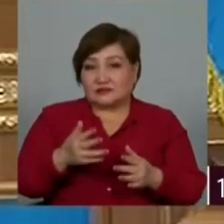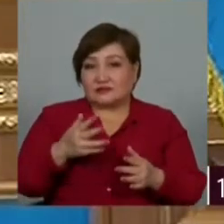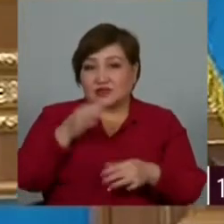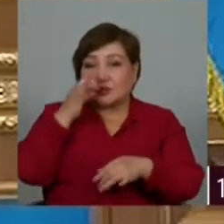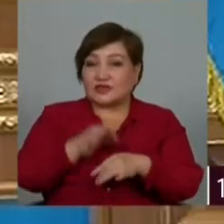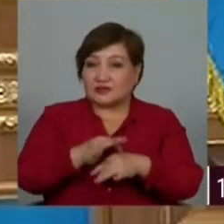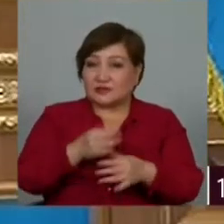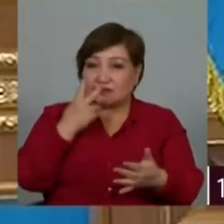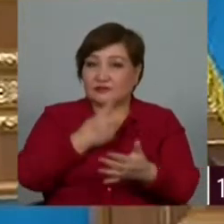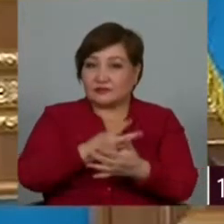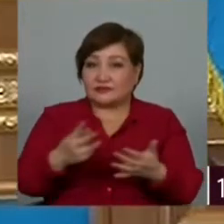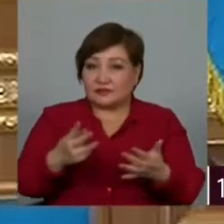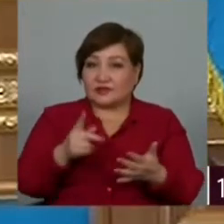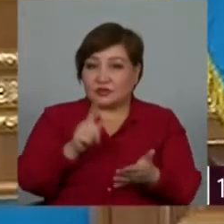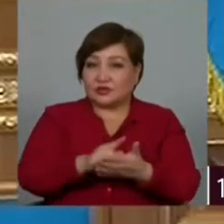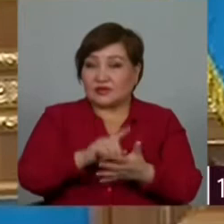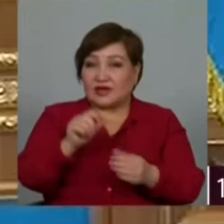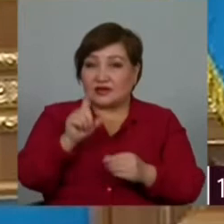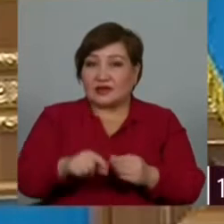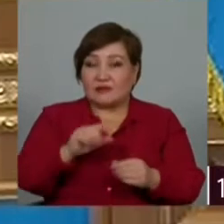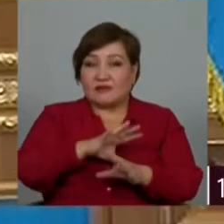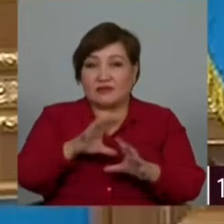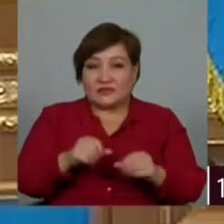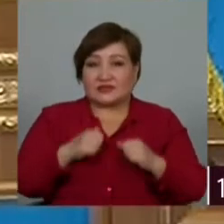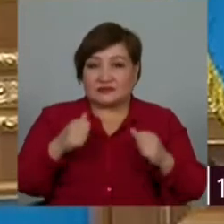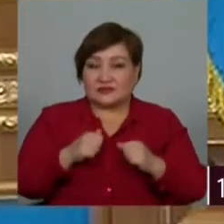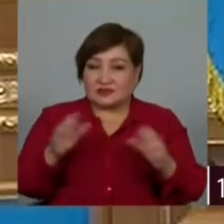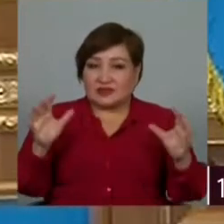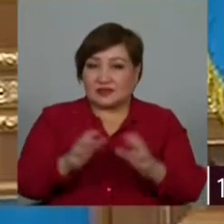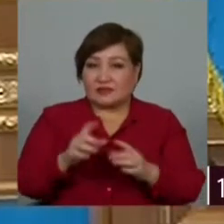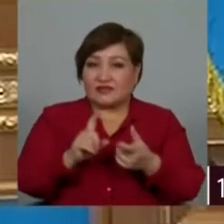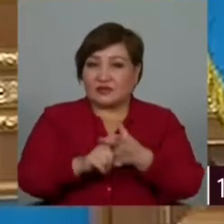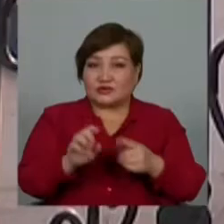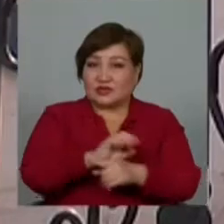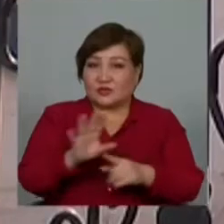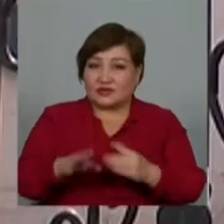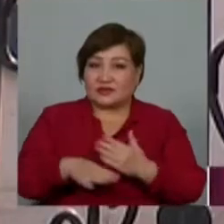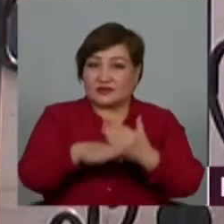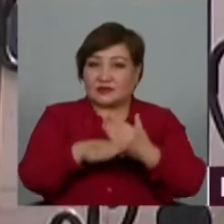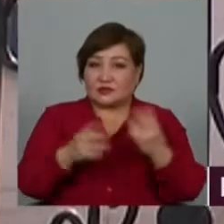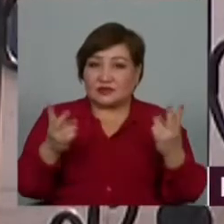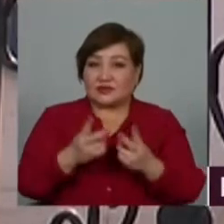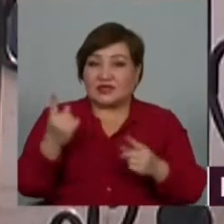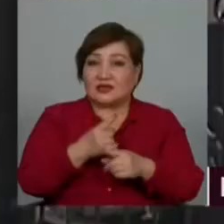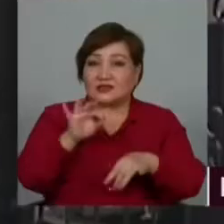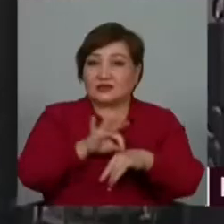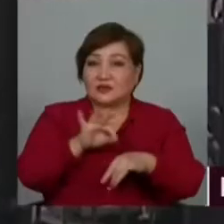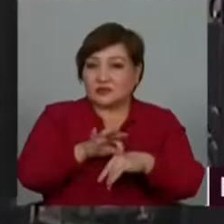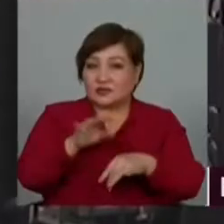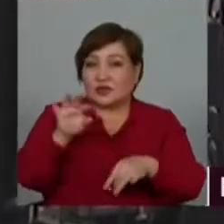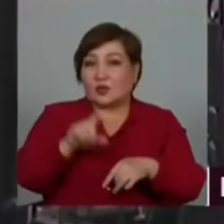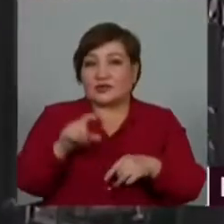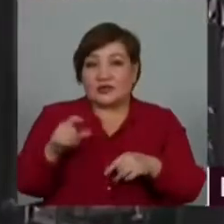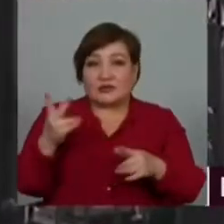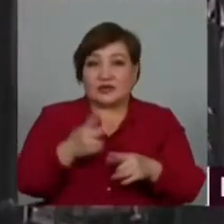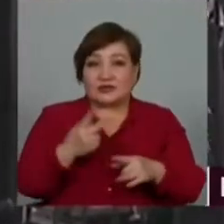Әр адам барынша сақтанып, вирустың таралмауына атсалысуы қажет. Алғаш індет жұқтырған науқастар бірден